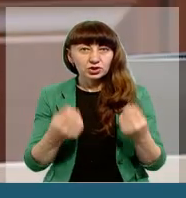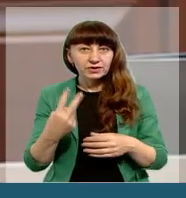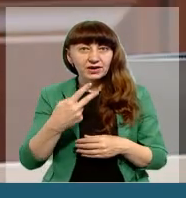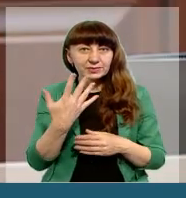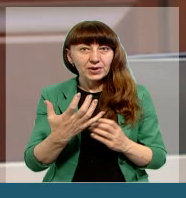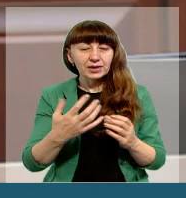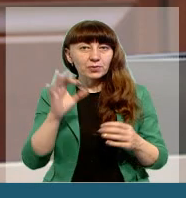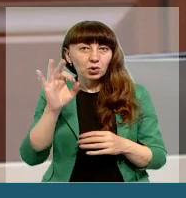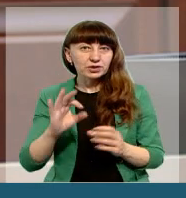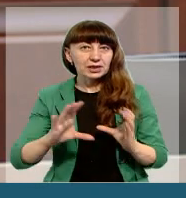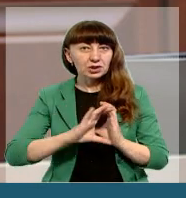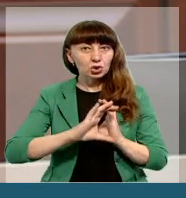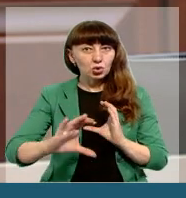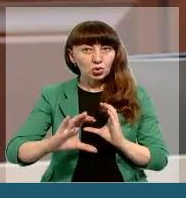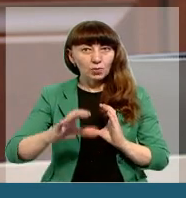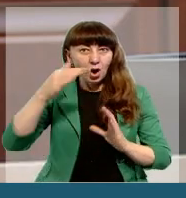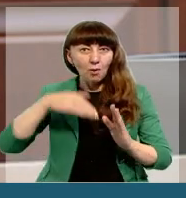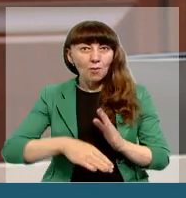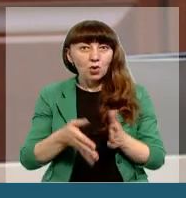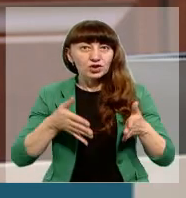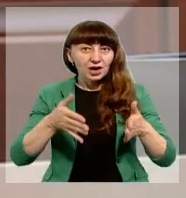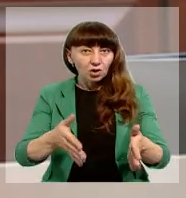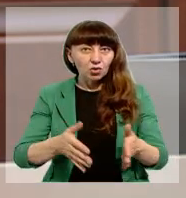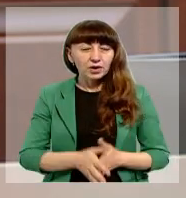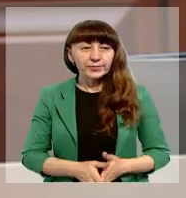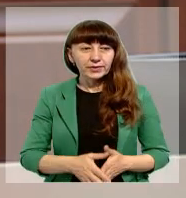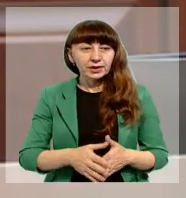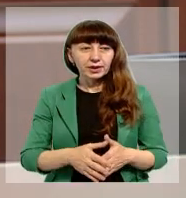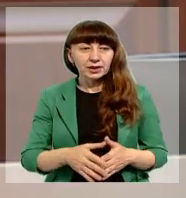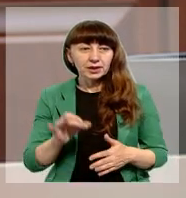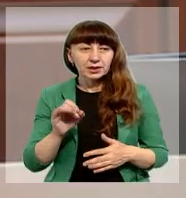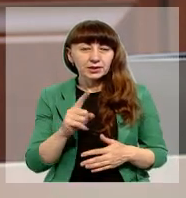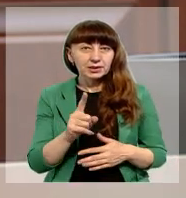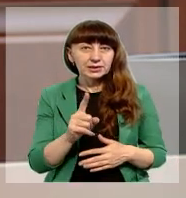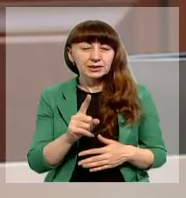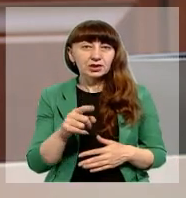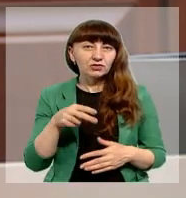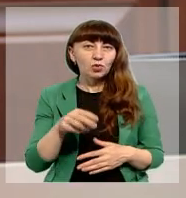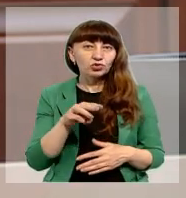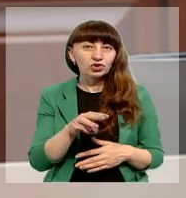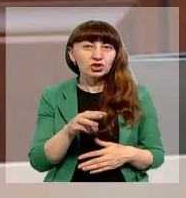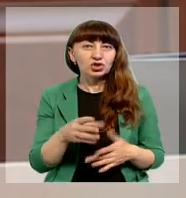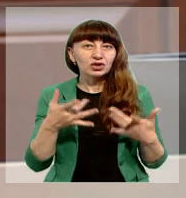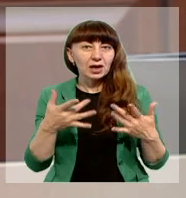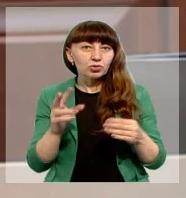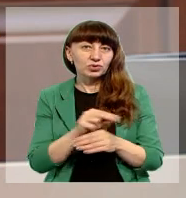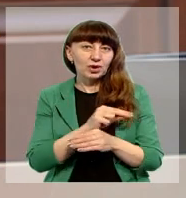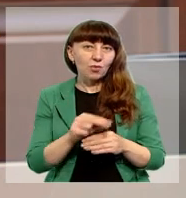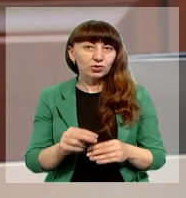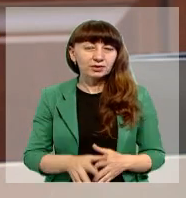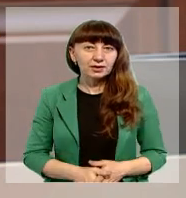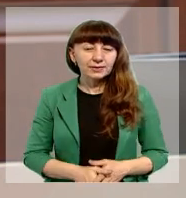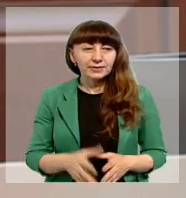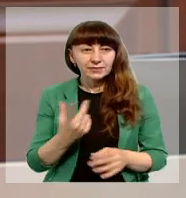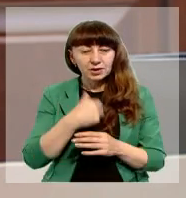труб по автодорогам местного значения из порядка 2000 требуют ремонта.